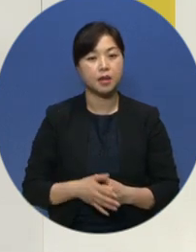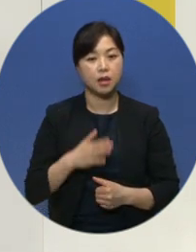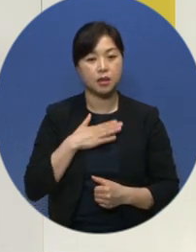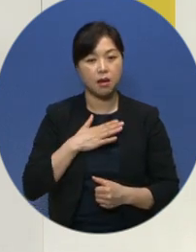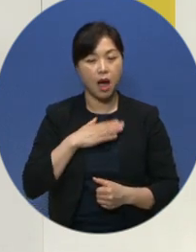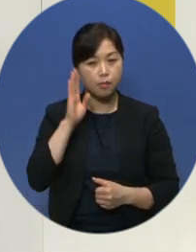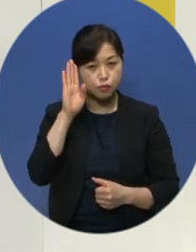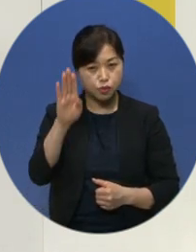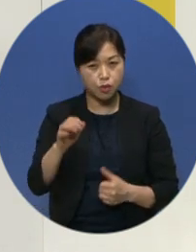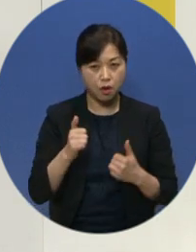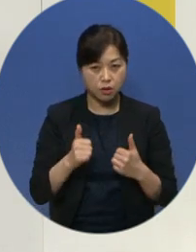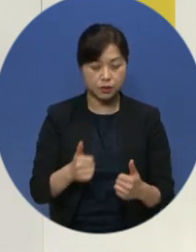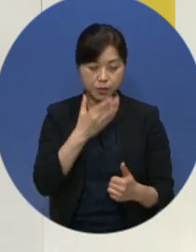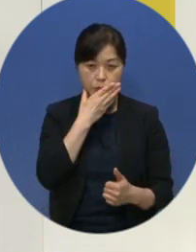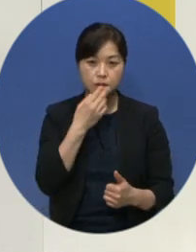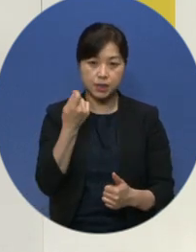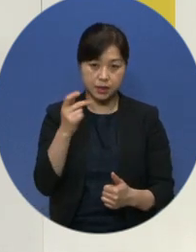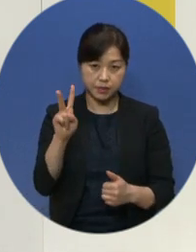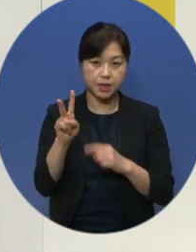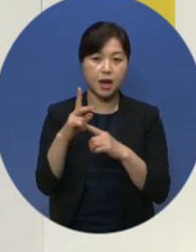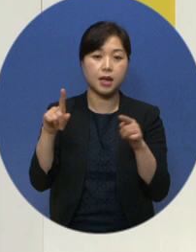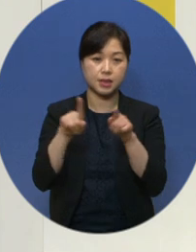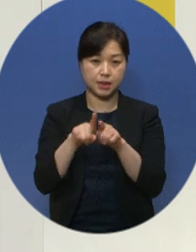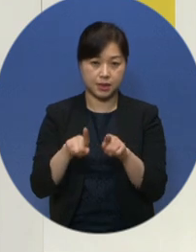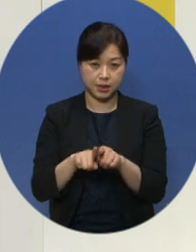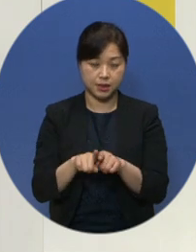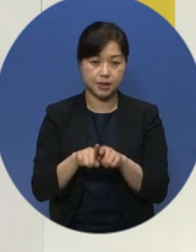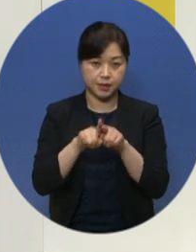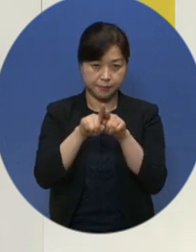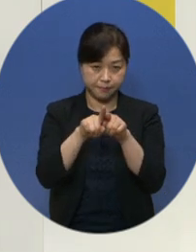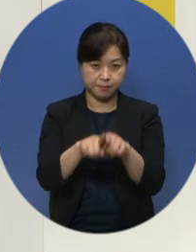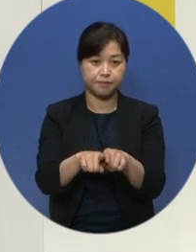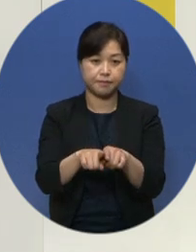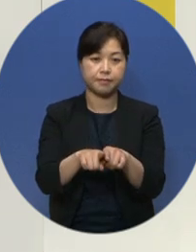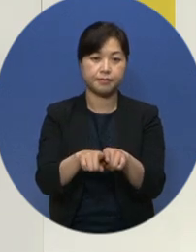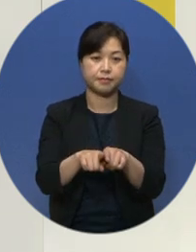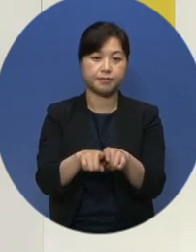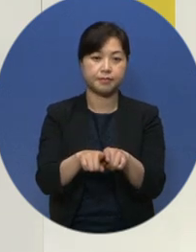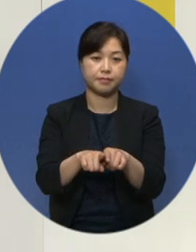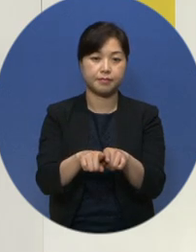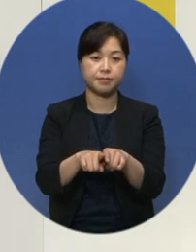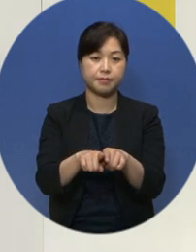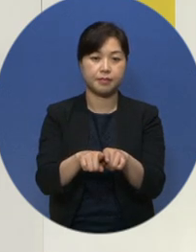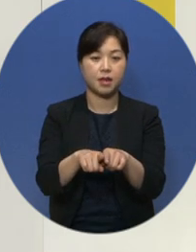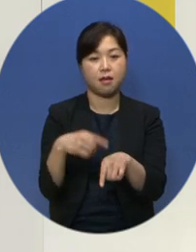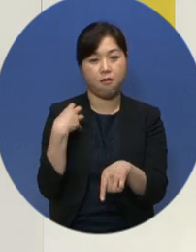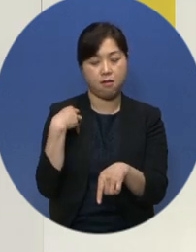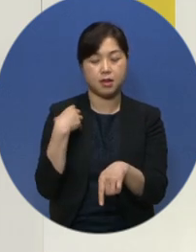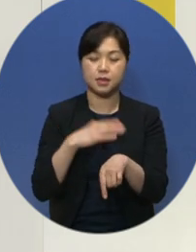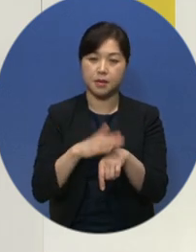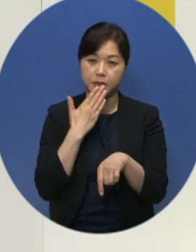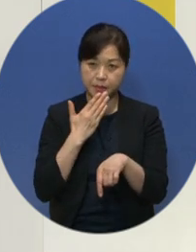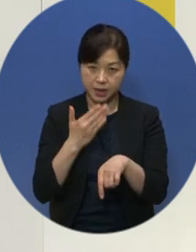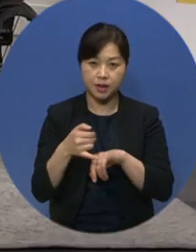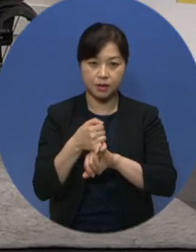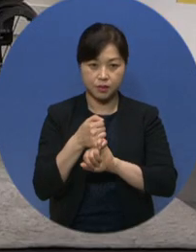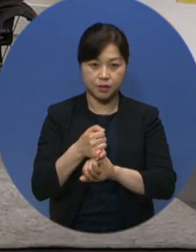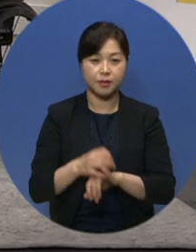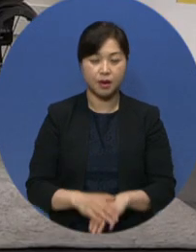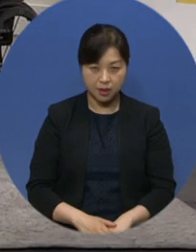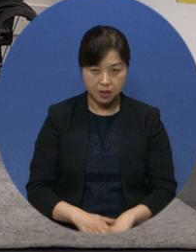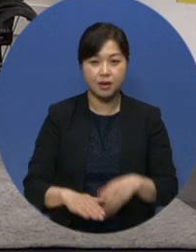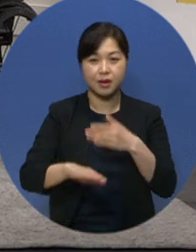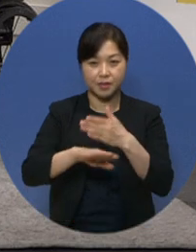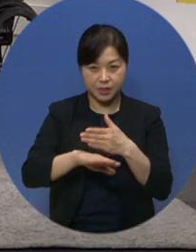열심히 그러한 어복 gtd 와 함께 4 에 바탕으로 쓰여 칼을 할 수 있도록 그렇게 하겠습니까 아이고 감사합니다